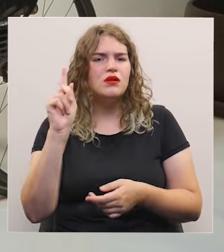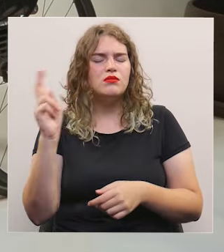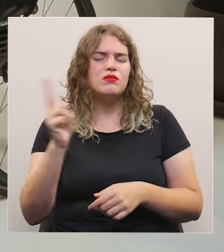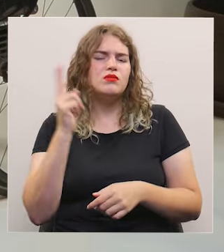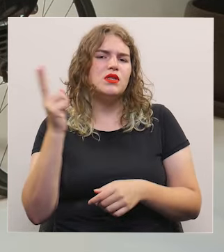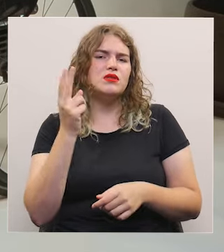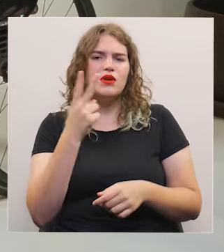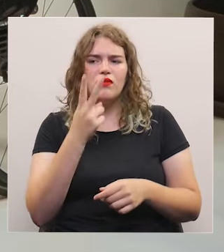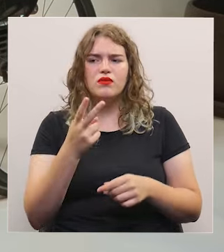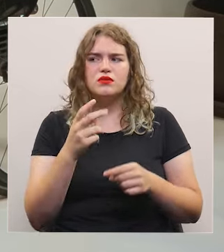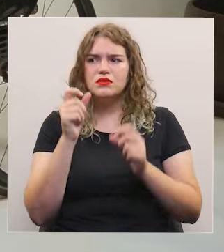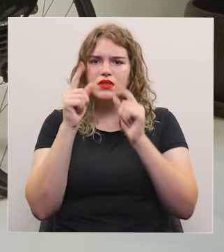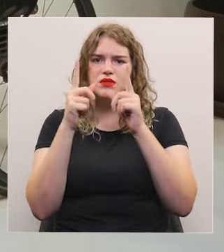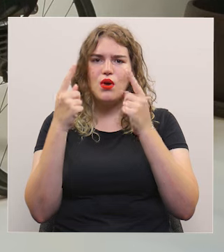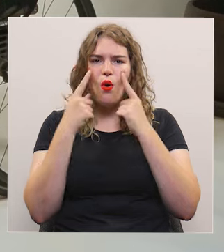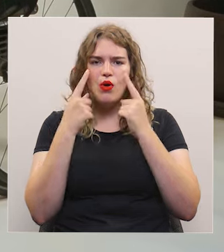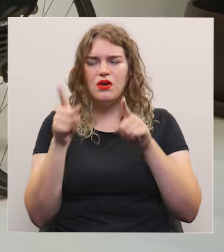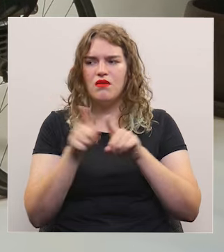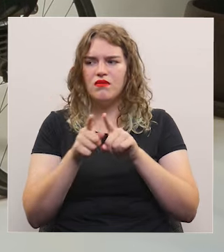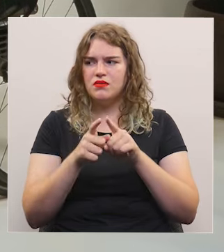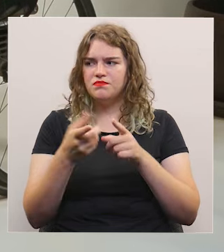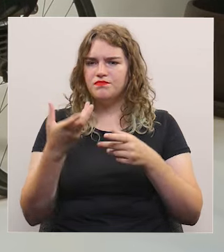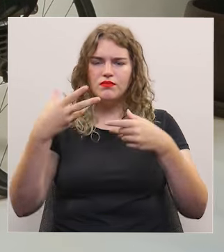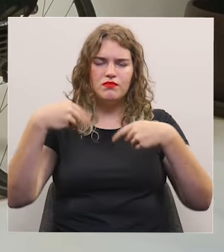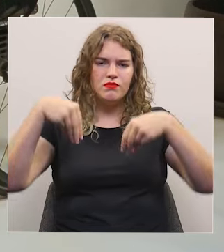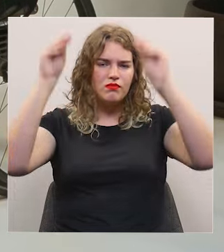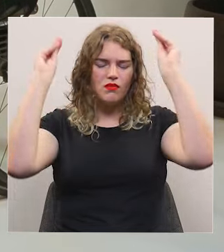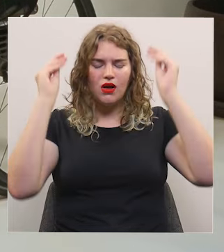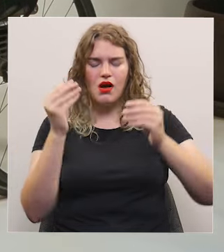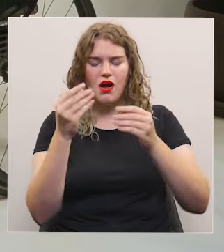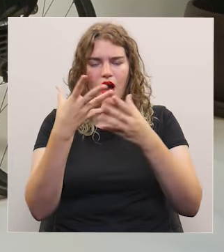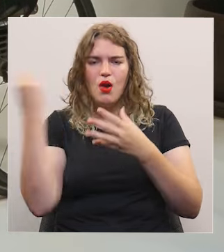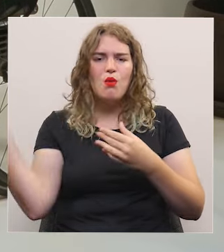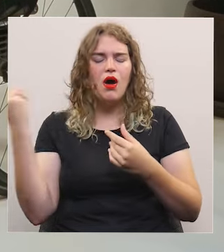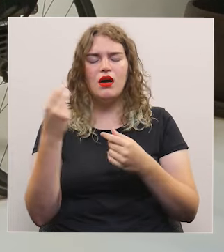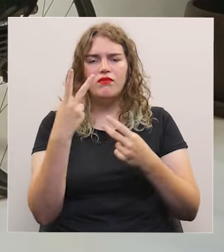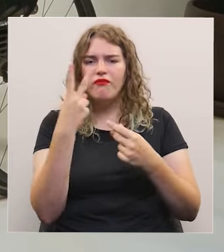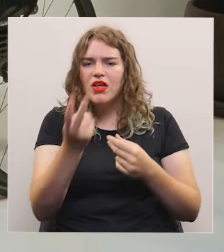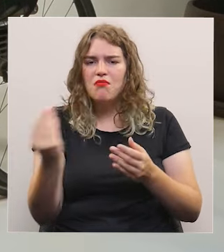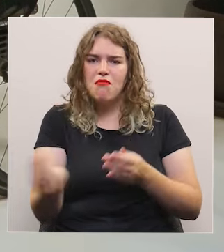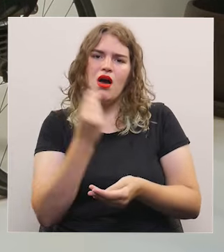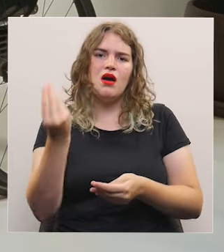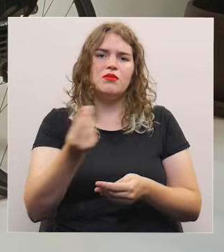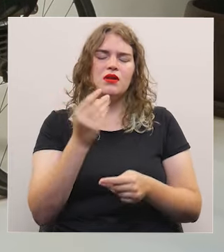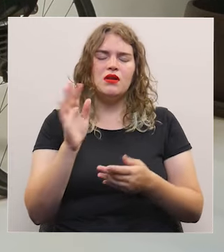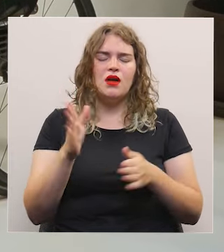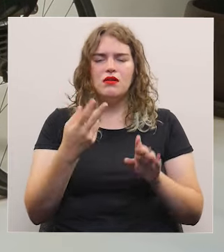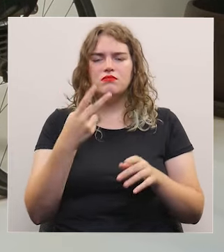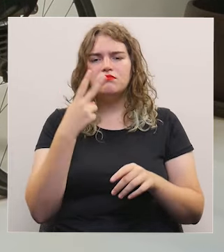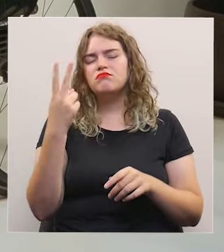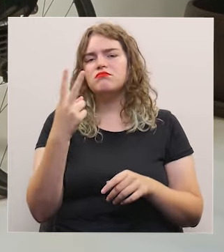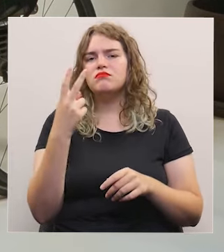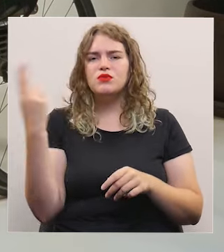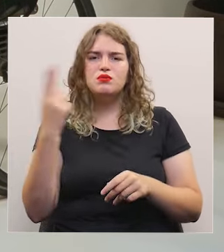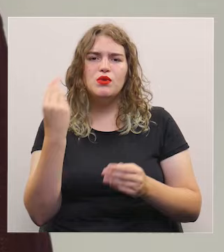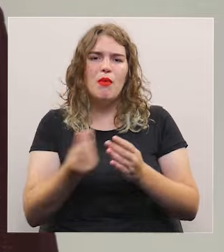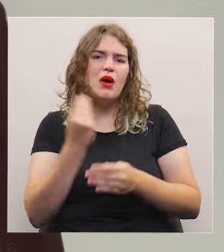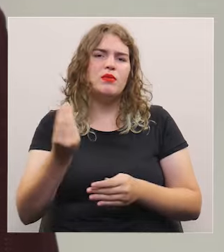început să ți se deschidă ochii. Spuneai parcă ți s-a luat așa un văl de pe față, de pe minte, de pe ochi și a început să vezi pe Dumnezeu. Cum a